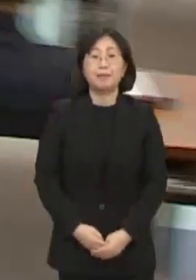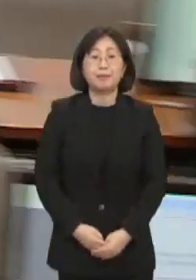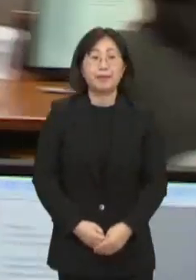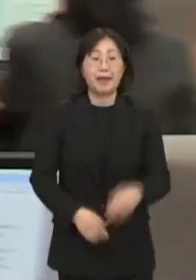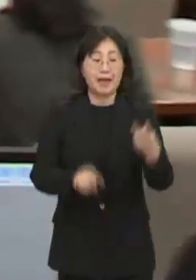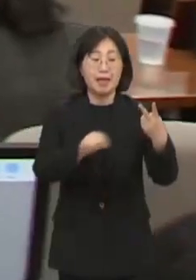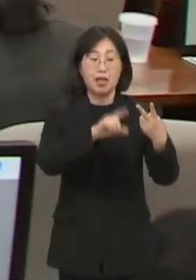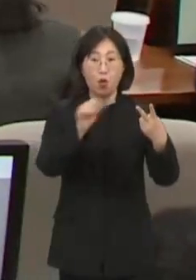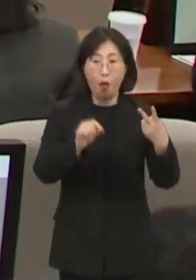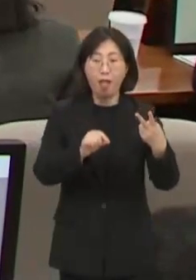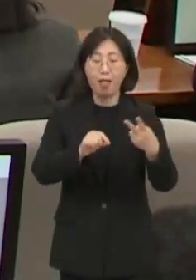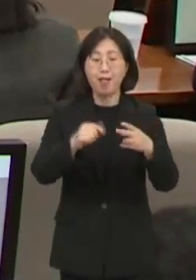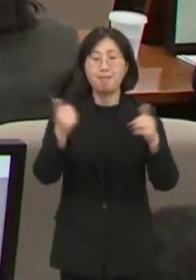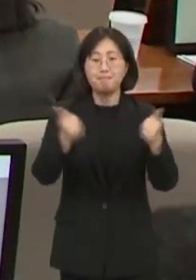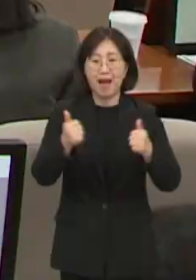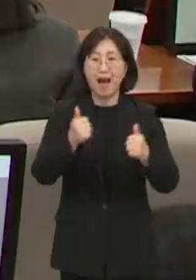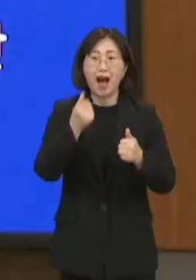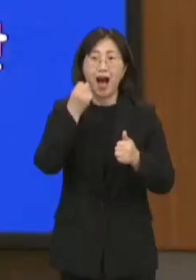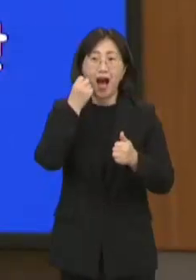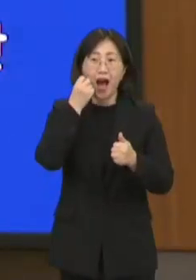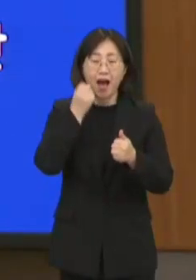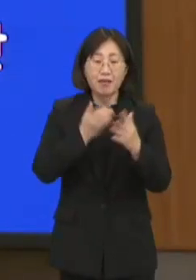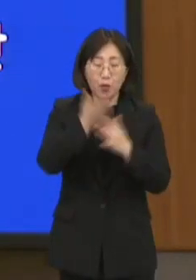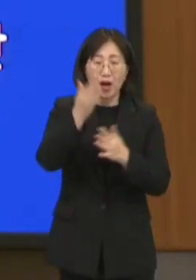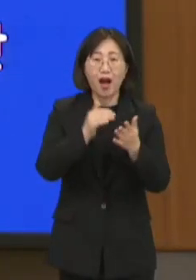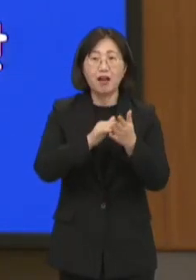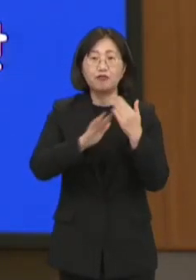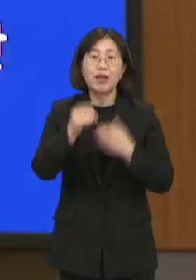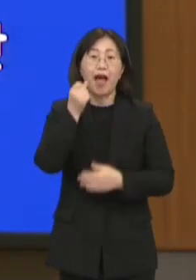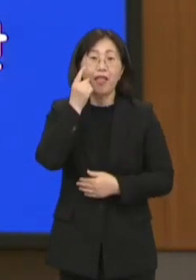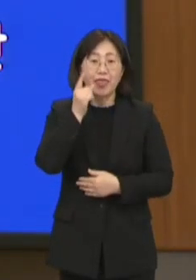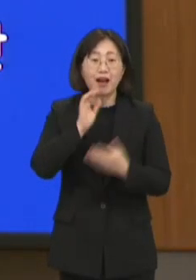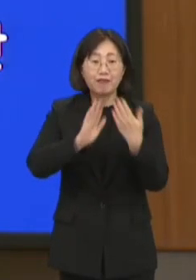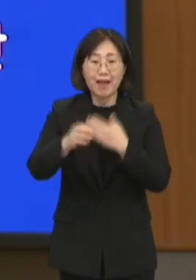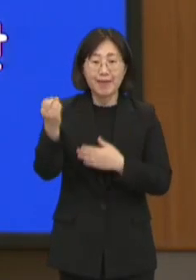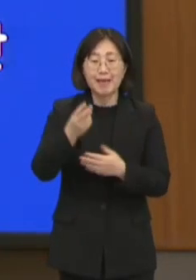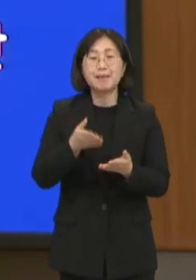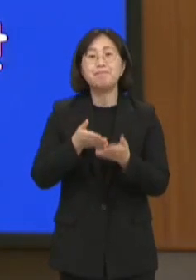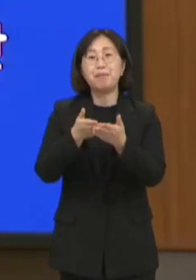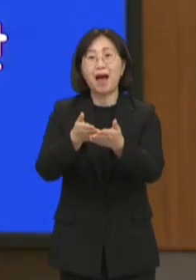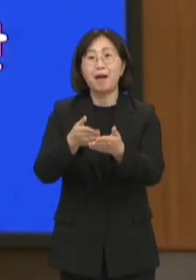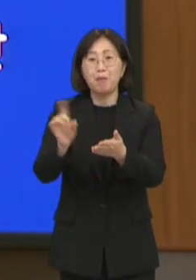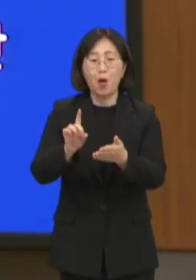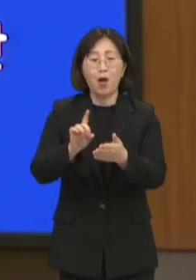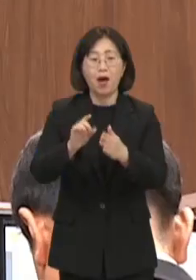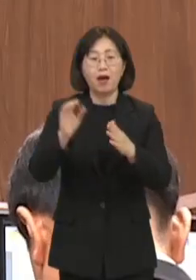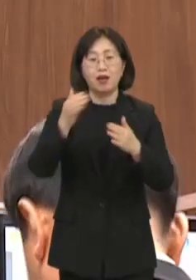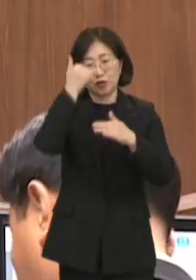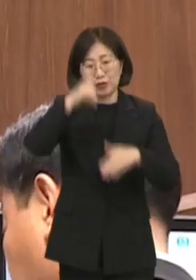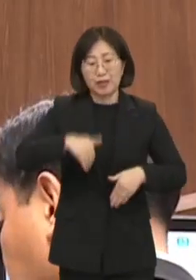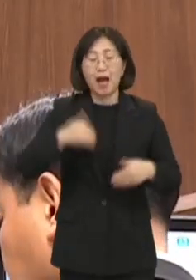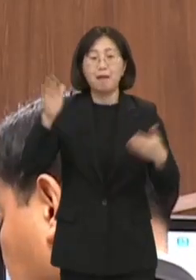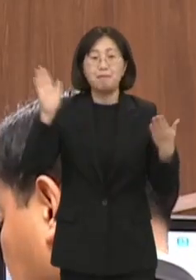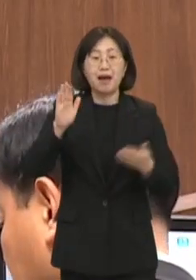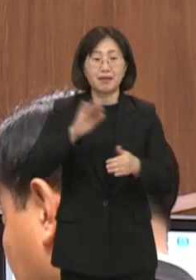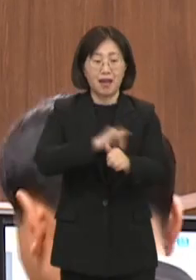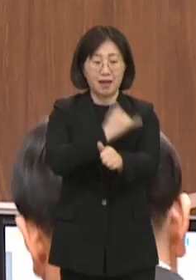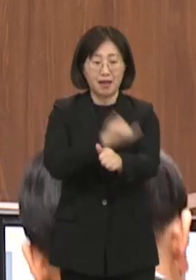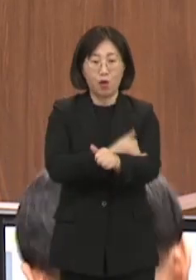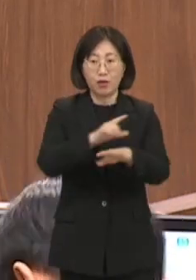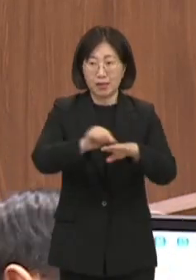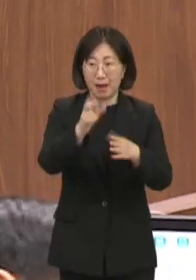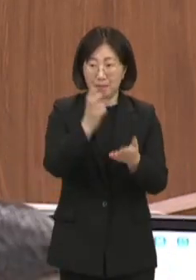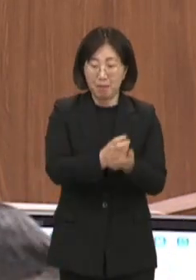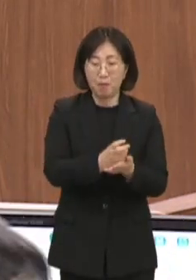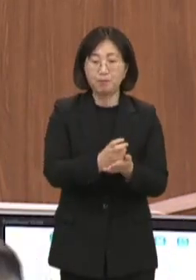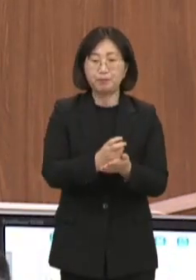지난달 마지막 표결 이후 한 달여 만에 다시 충남도의회에 상정된 충남 학생 인권조례. 민주당 의원들의 반대